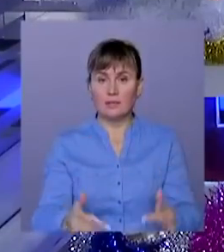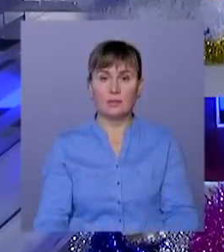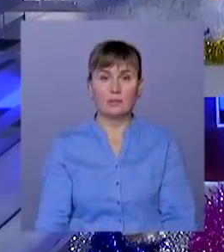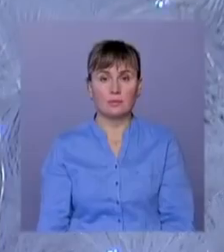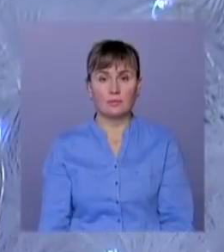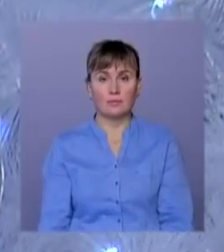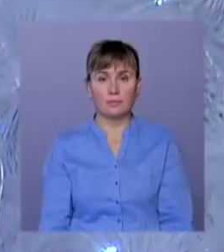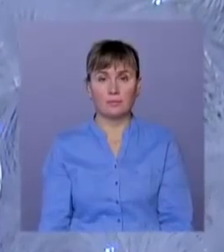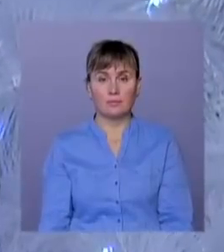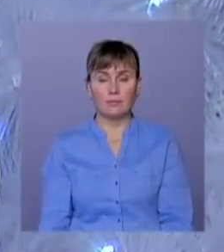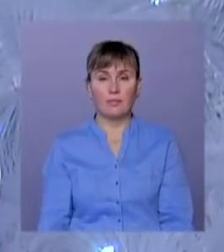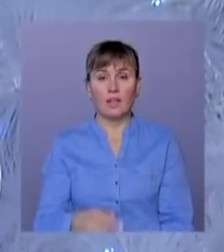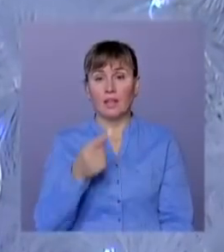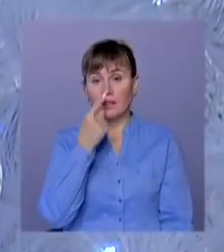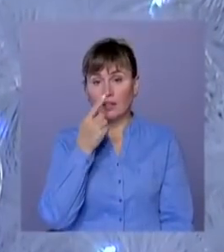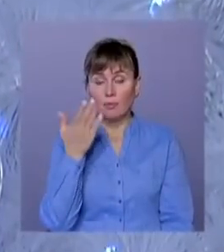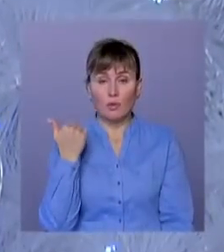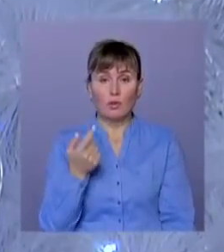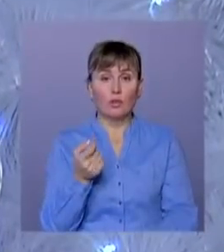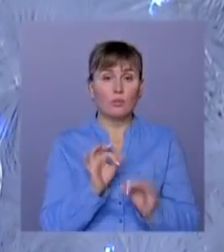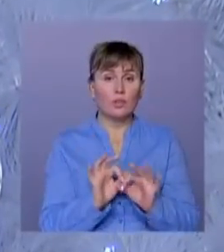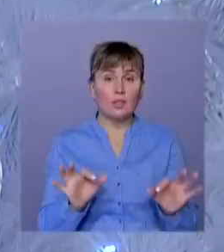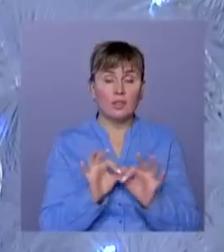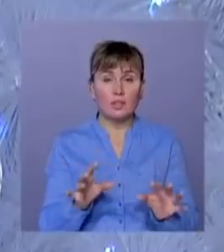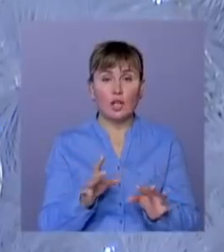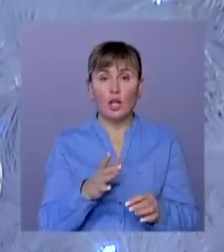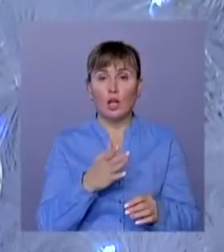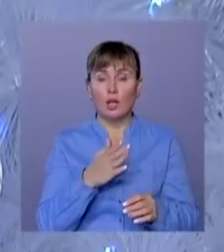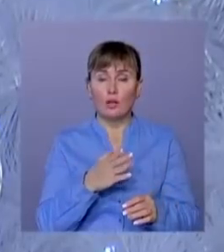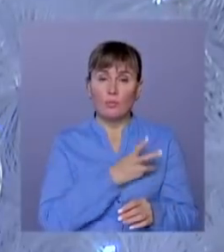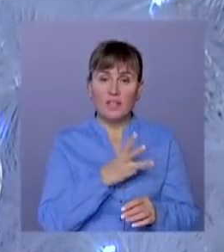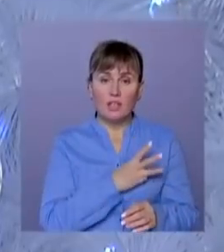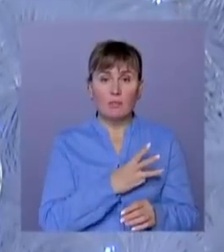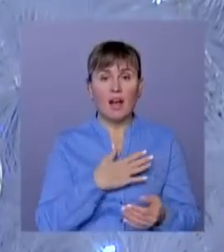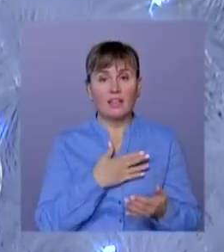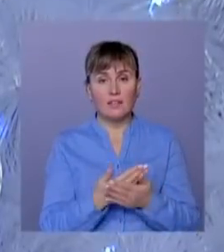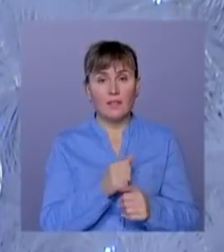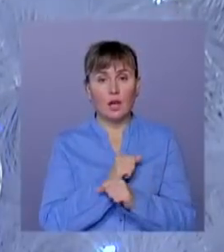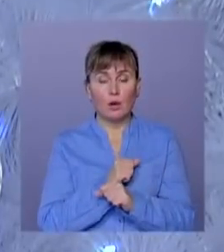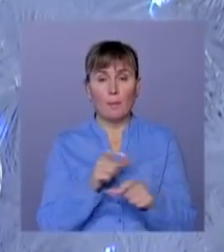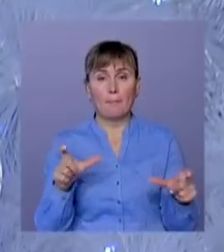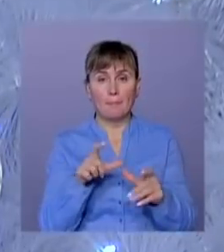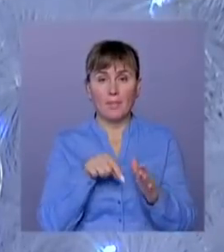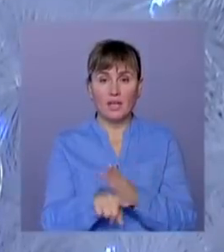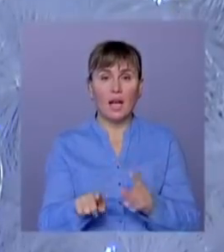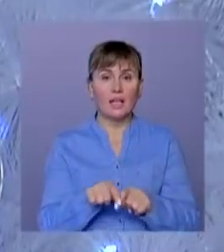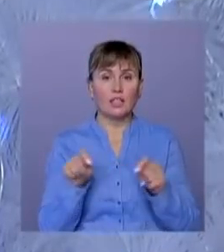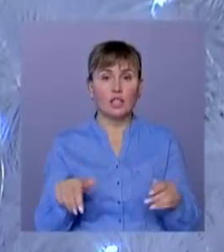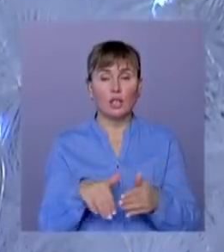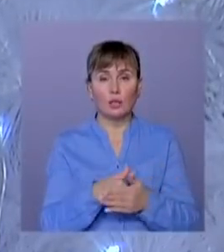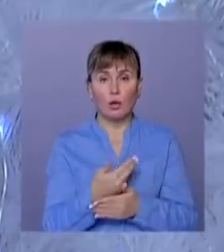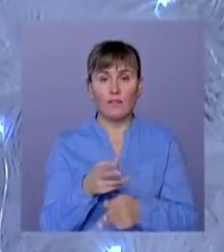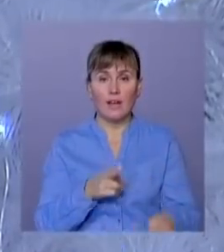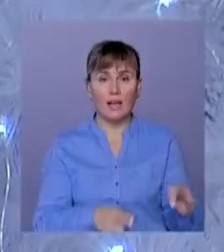Finprom.kz. Совсем немного придется раскошелиться любителям активного отдыха. Возле алматинских торговых центров открылись новые